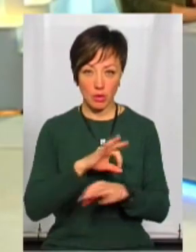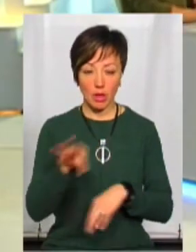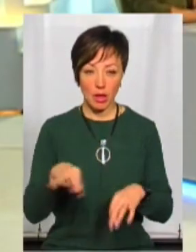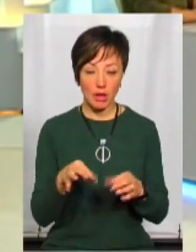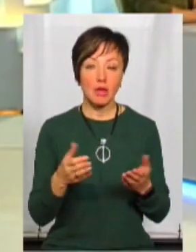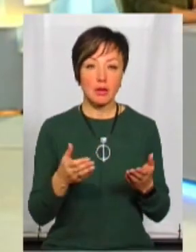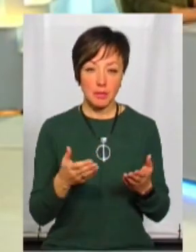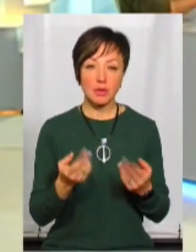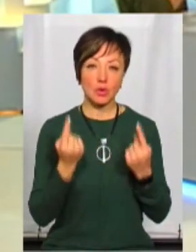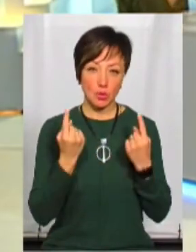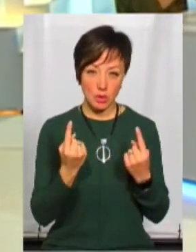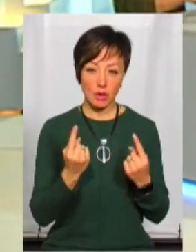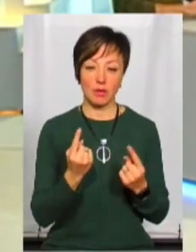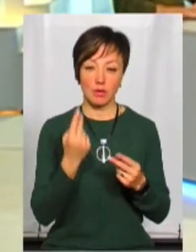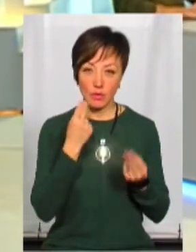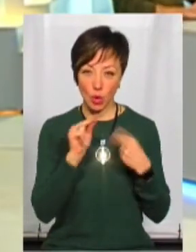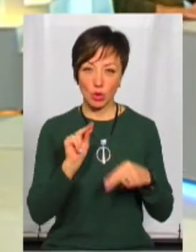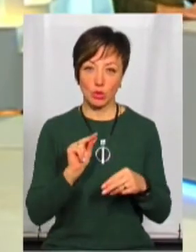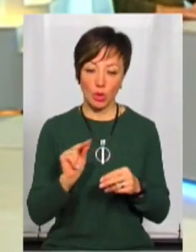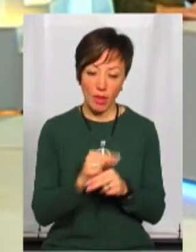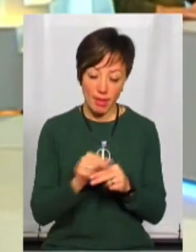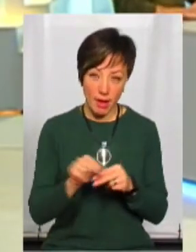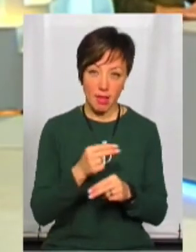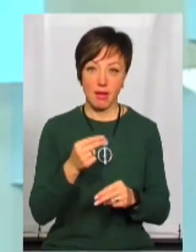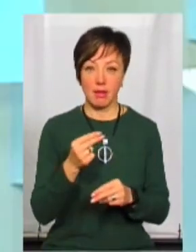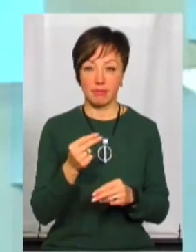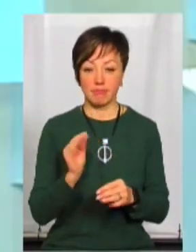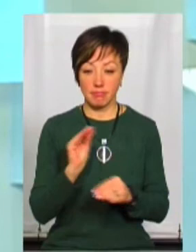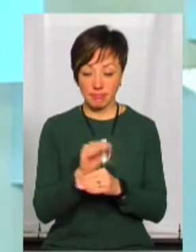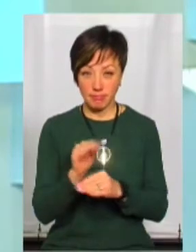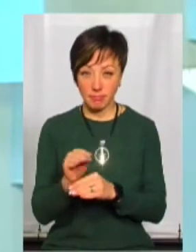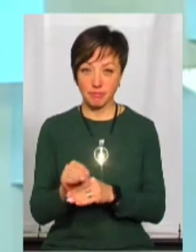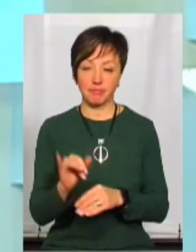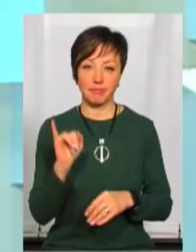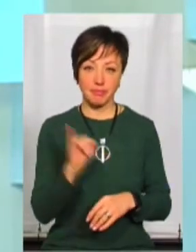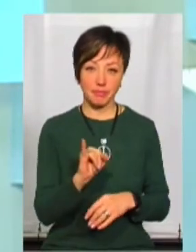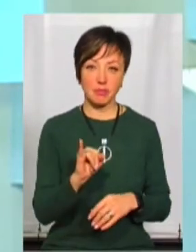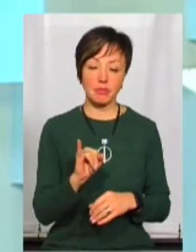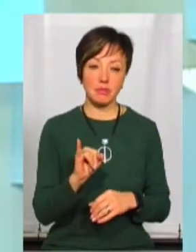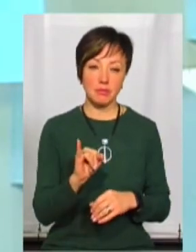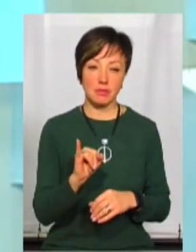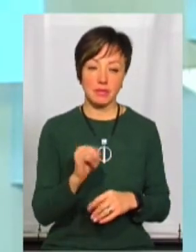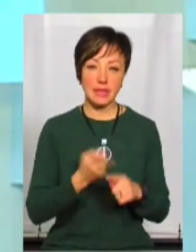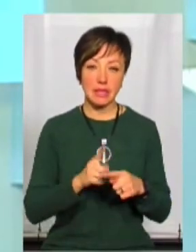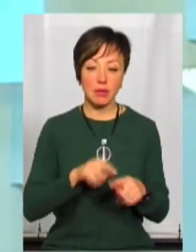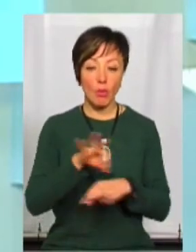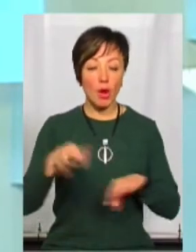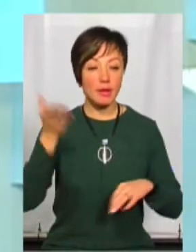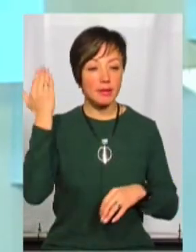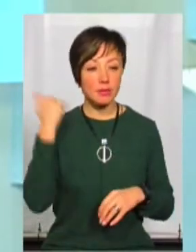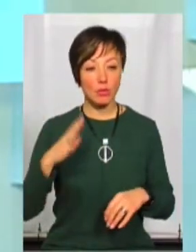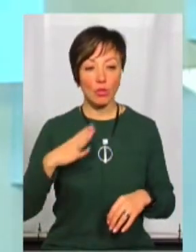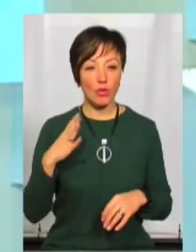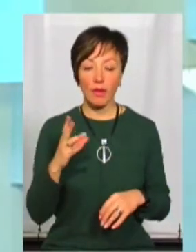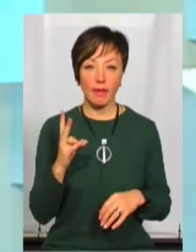Його досить суттєво вдосконалили і опрацювали. Більше того, він тоді був